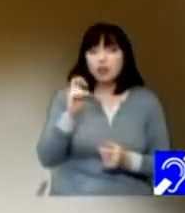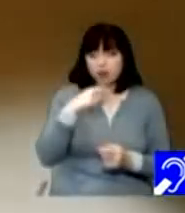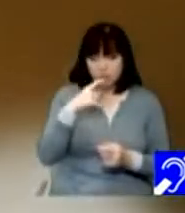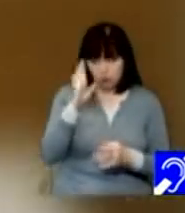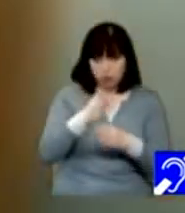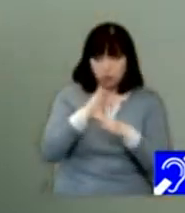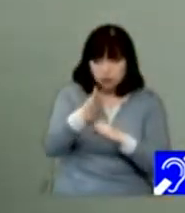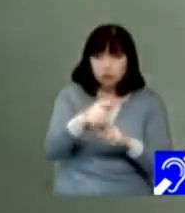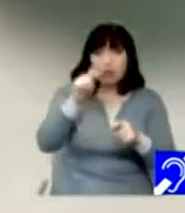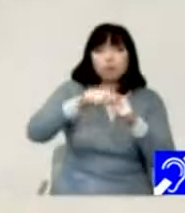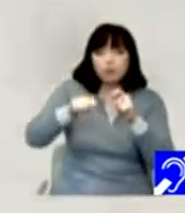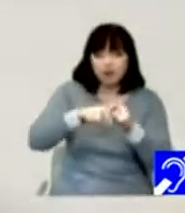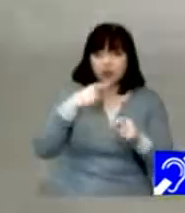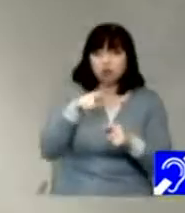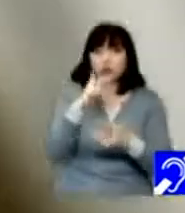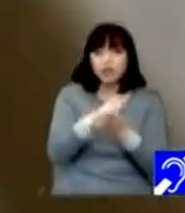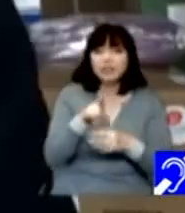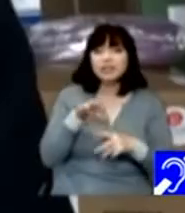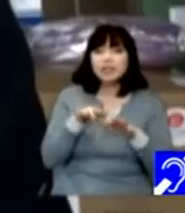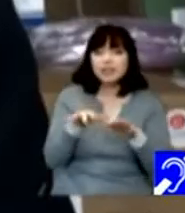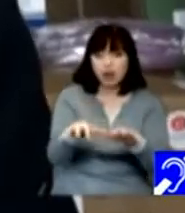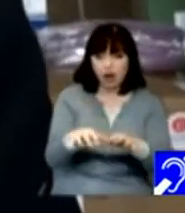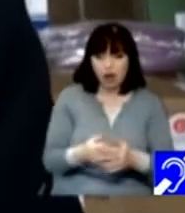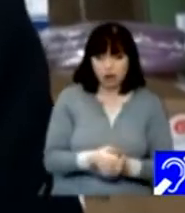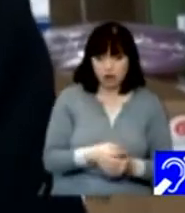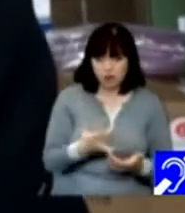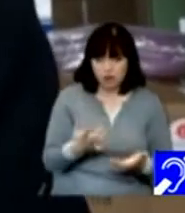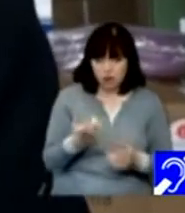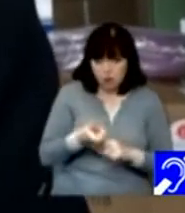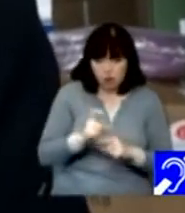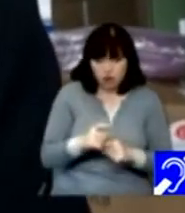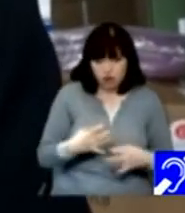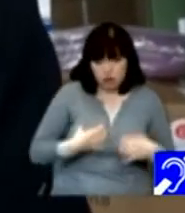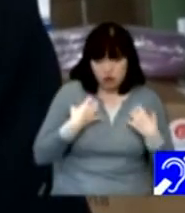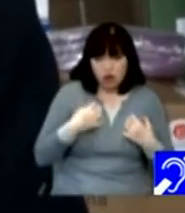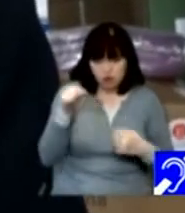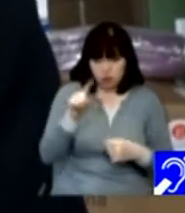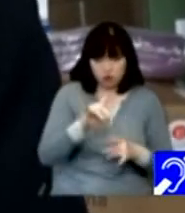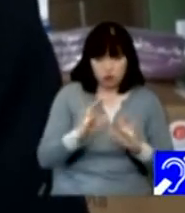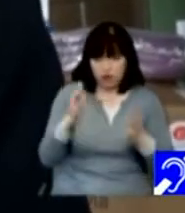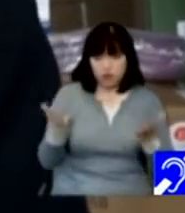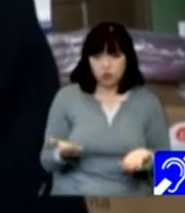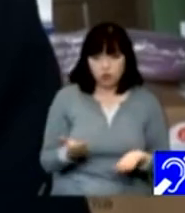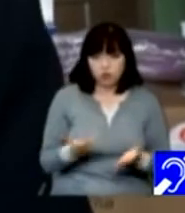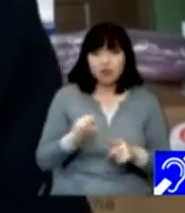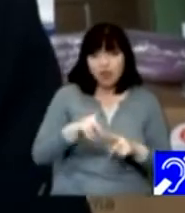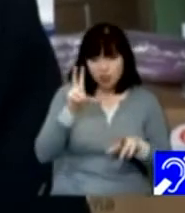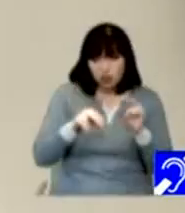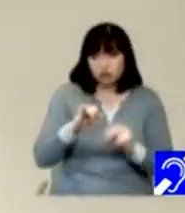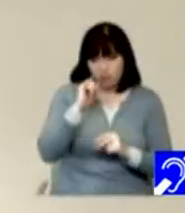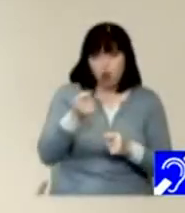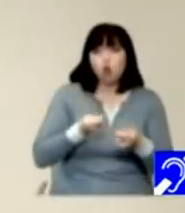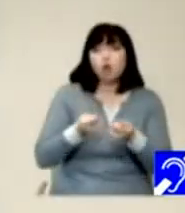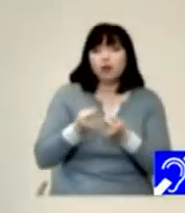va merge în inspecție pentru a vorbi cu pacienții. Este foarte rău ceea ce se întâmplă. Ține foarte mult de managementul și